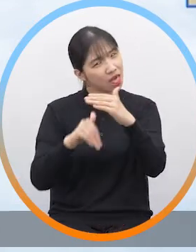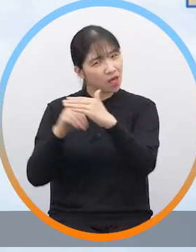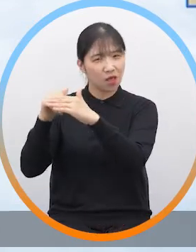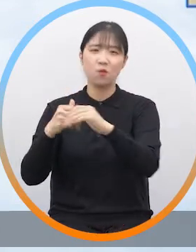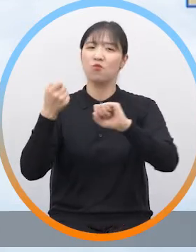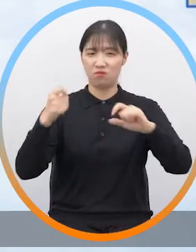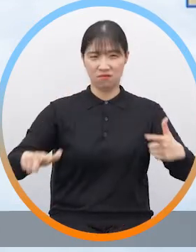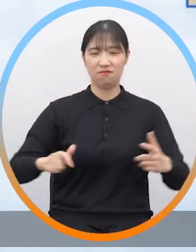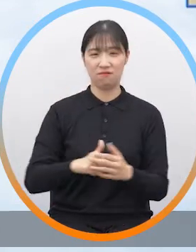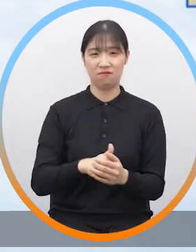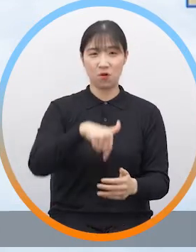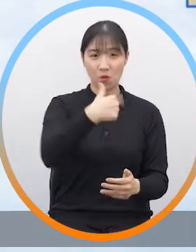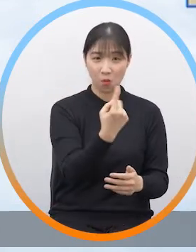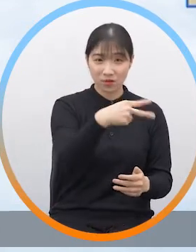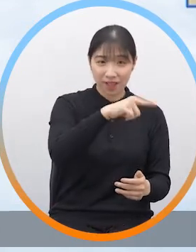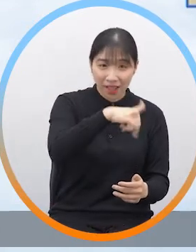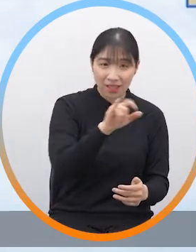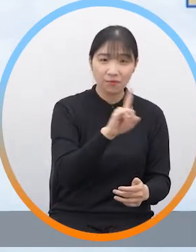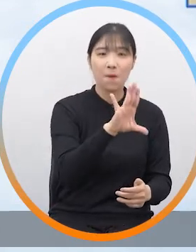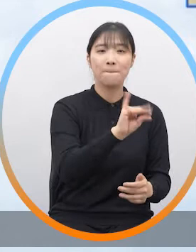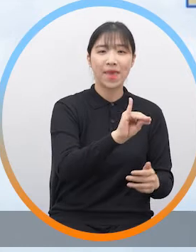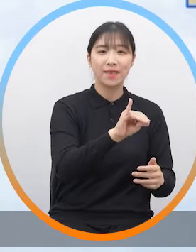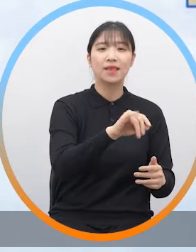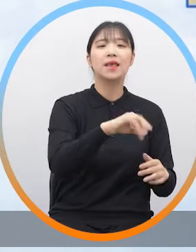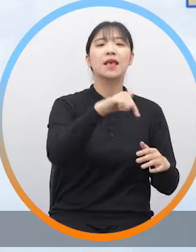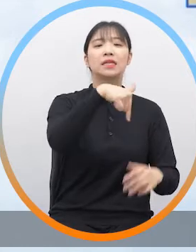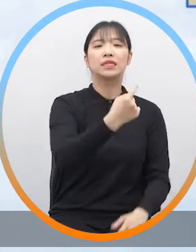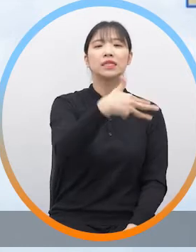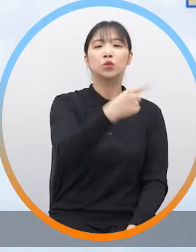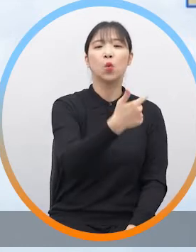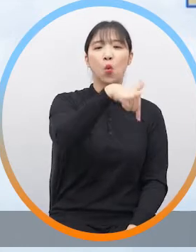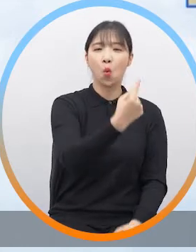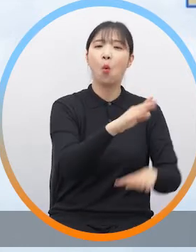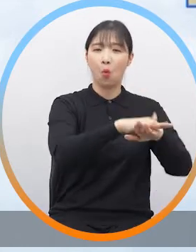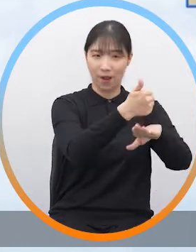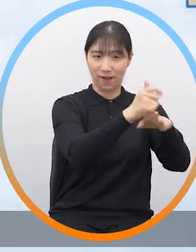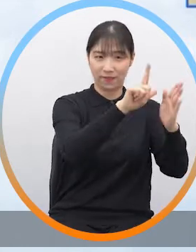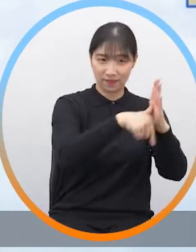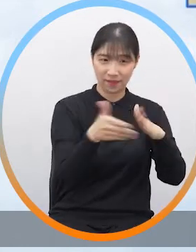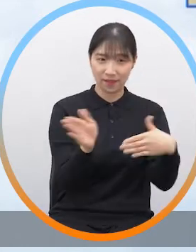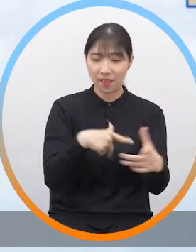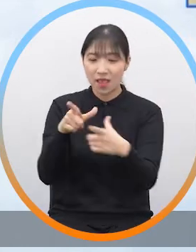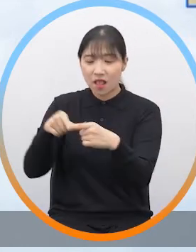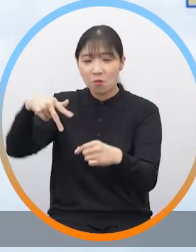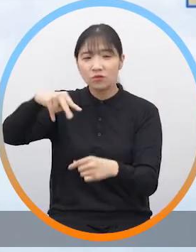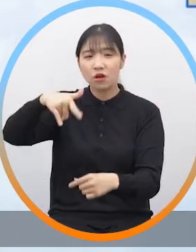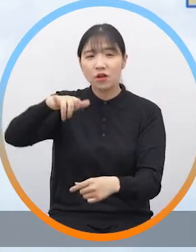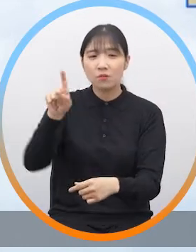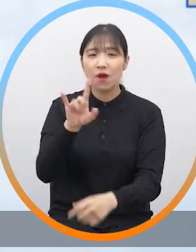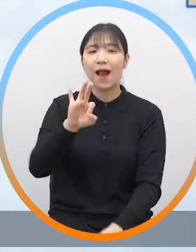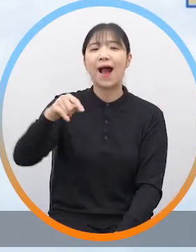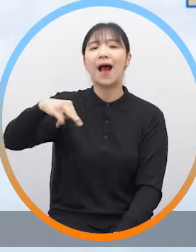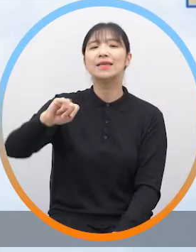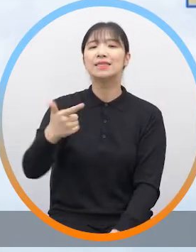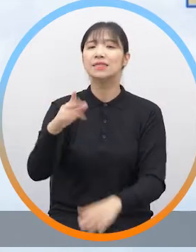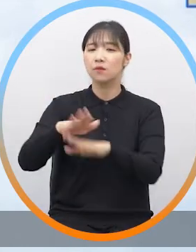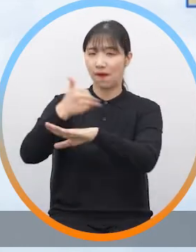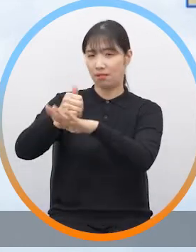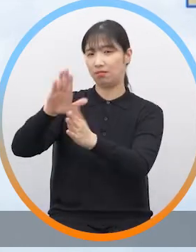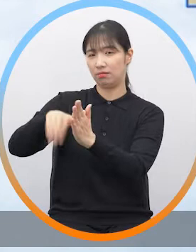다릅니다. 고사기에는 백제 건초고왕 때, 일본 서기에는 아신왕 때라고 해서 한 3,